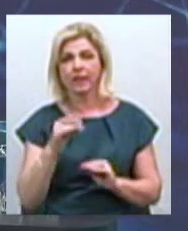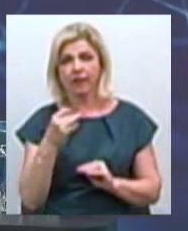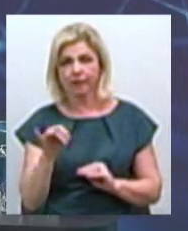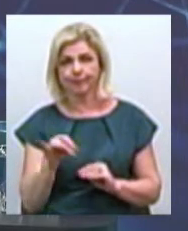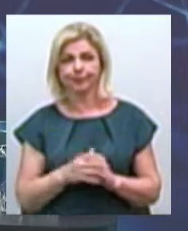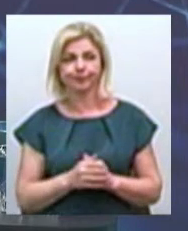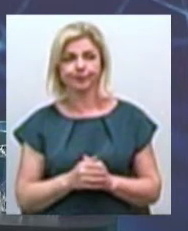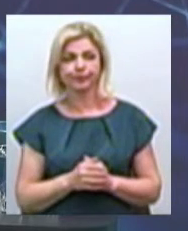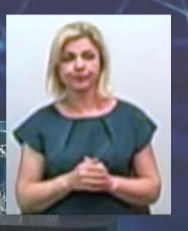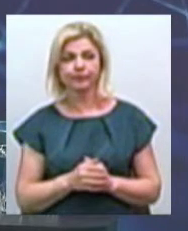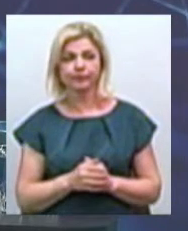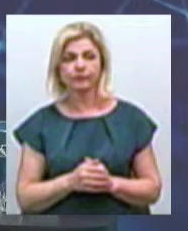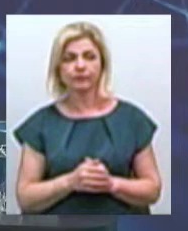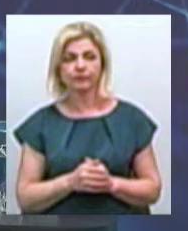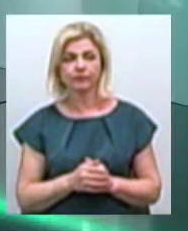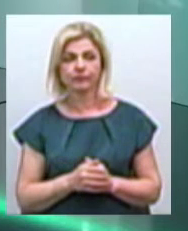це